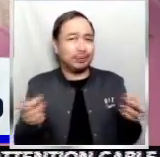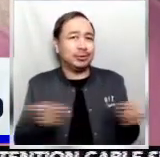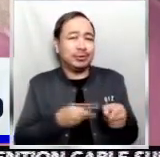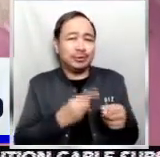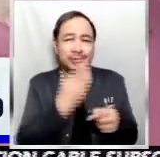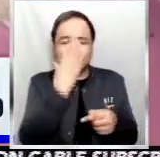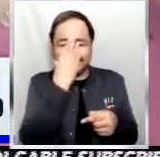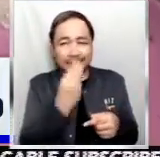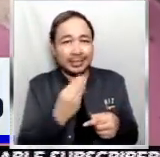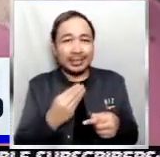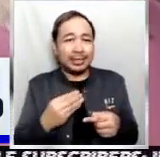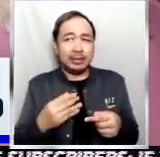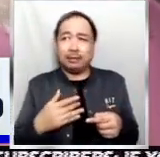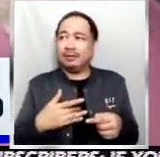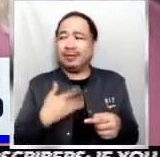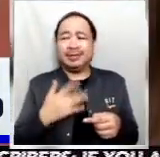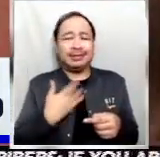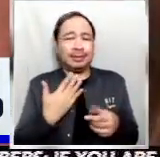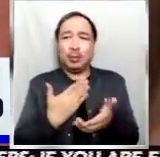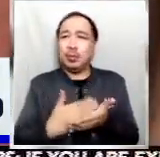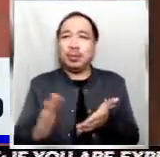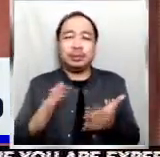buhay pag ganun eh.